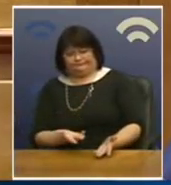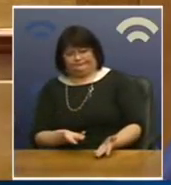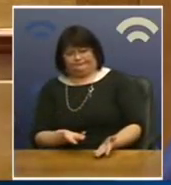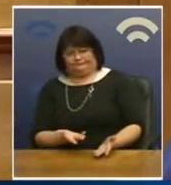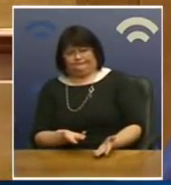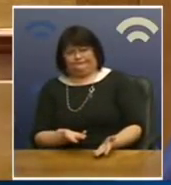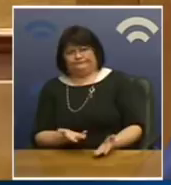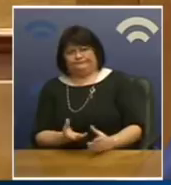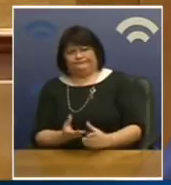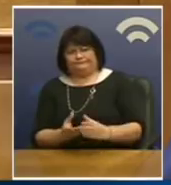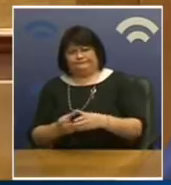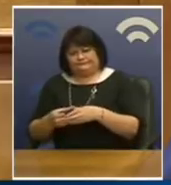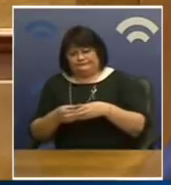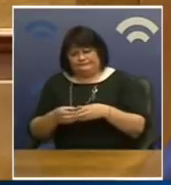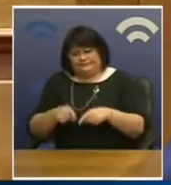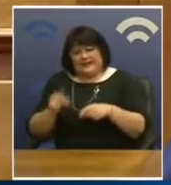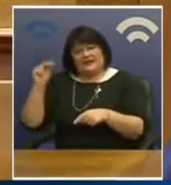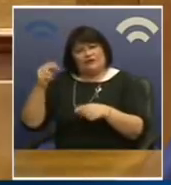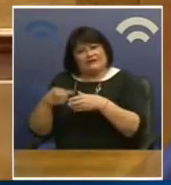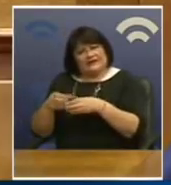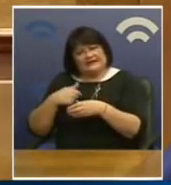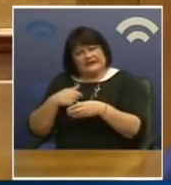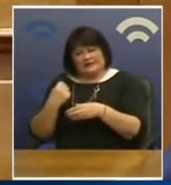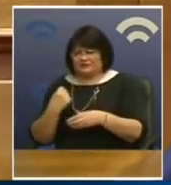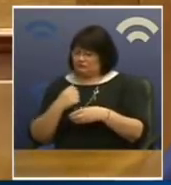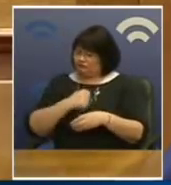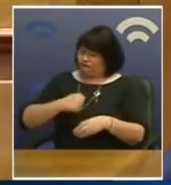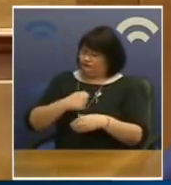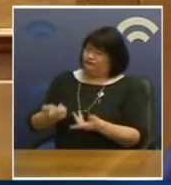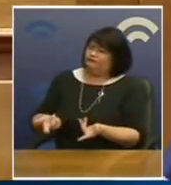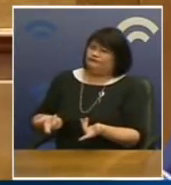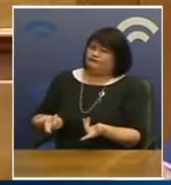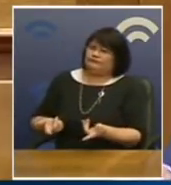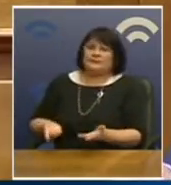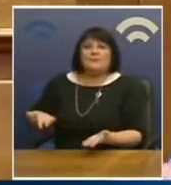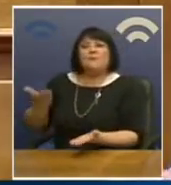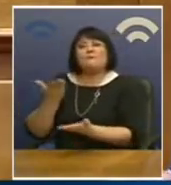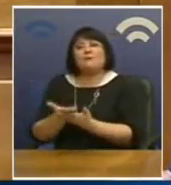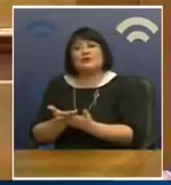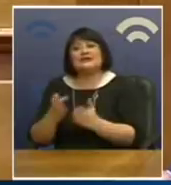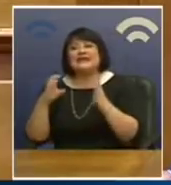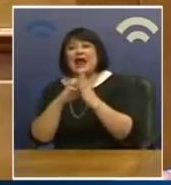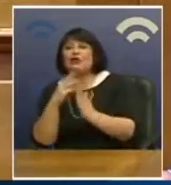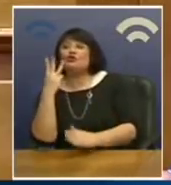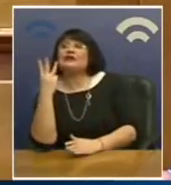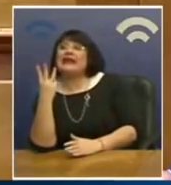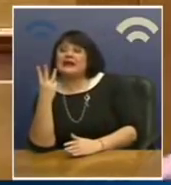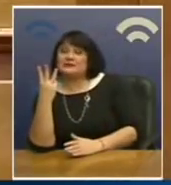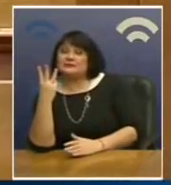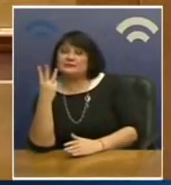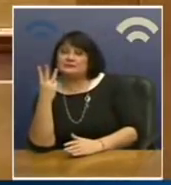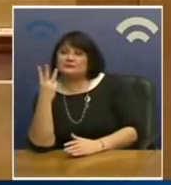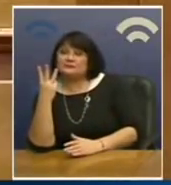στενό κομματικό μας ακροατήριο. Όπως για παράδειγμα στην πρότασή μας για το άρθρο 3